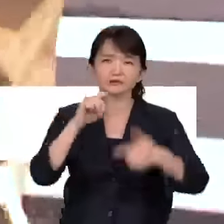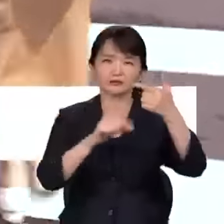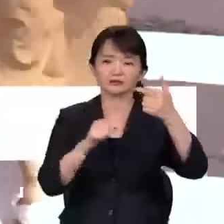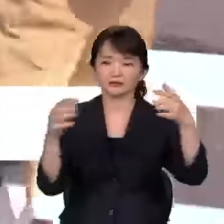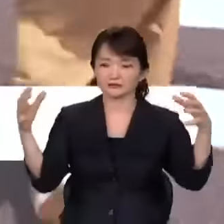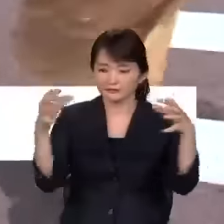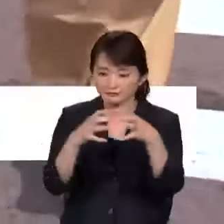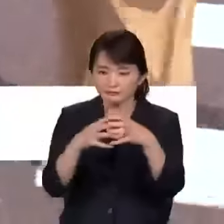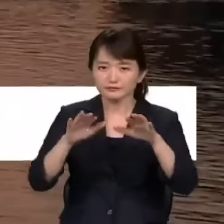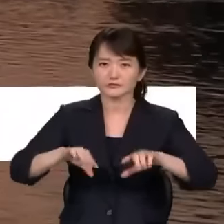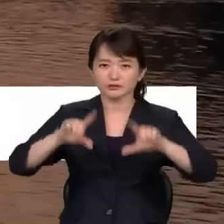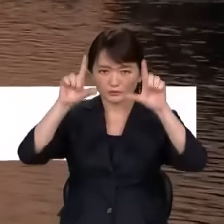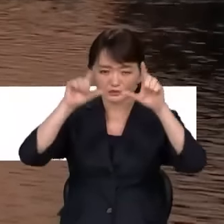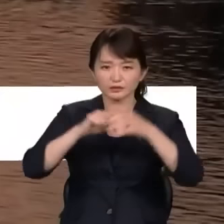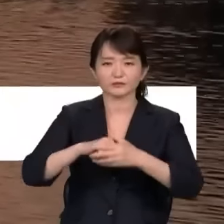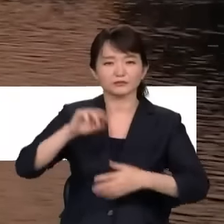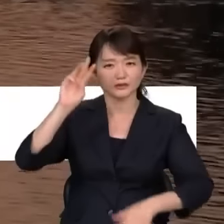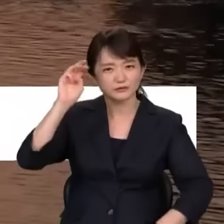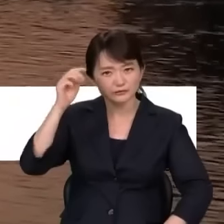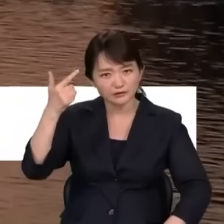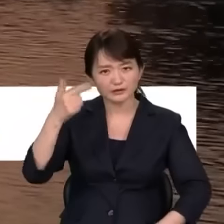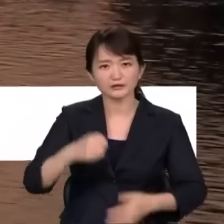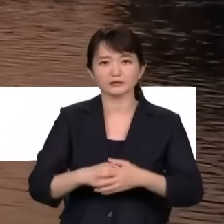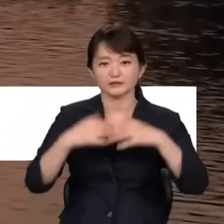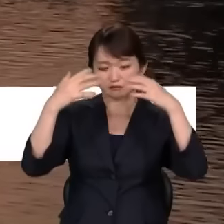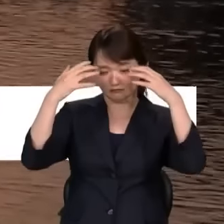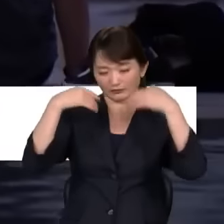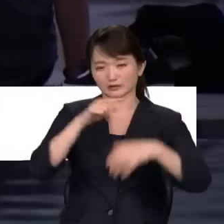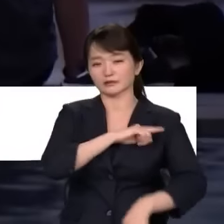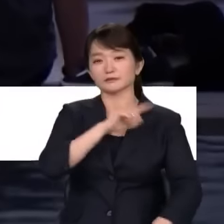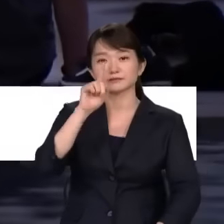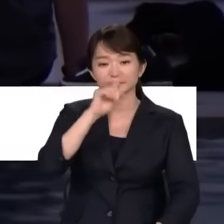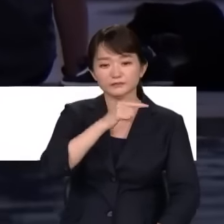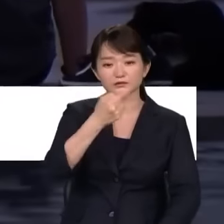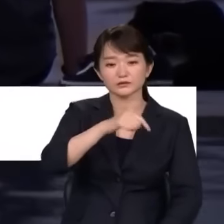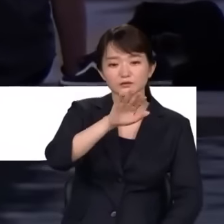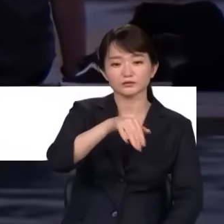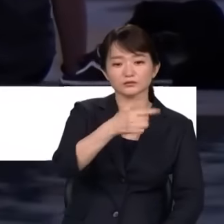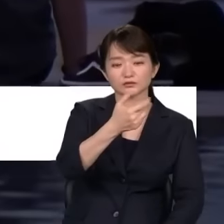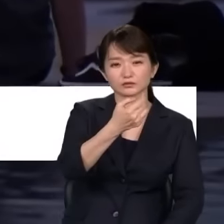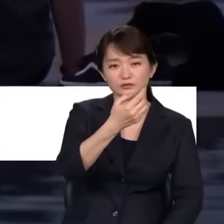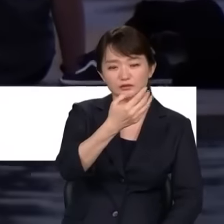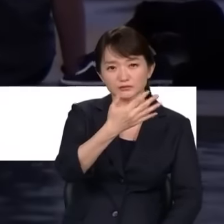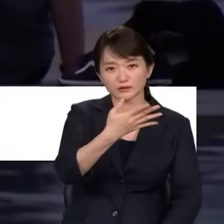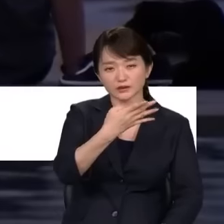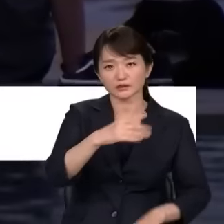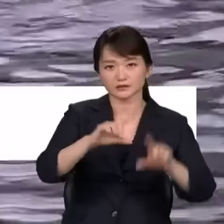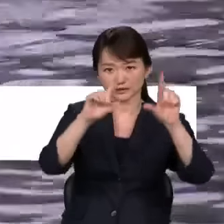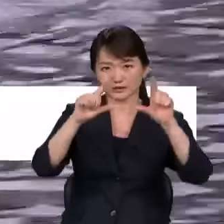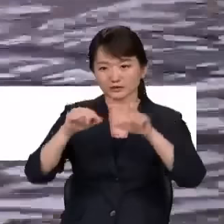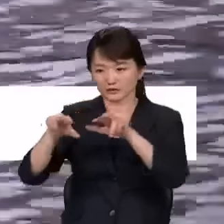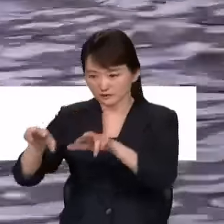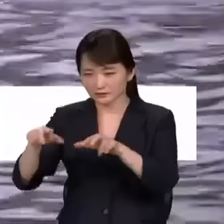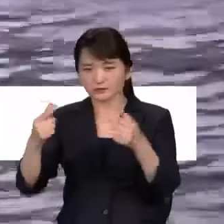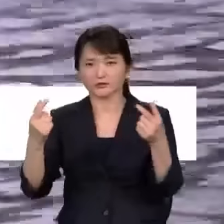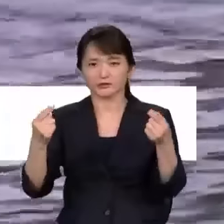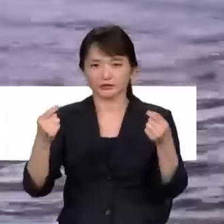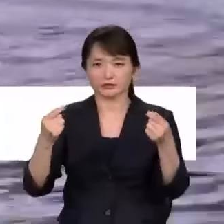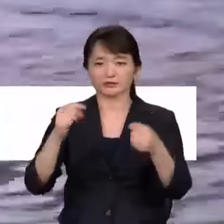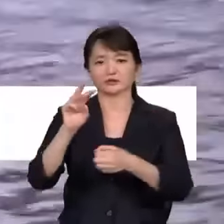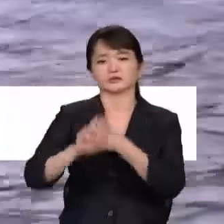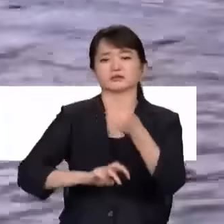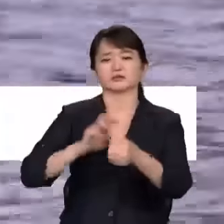올해만 36일입니다. 최악의 폭염으로 꼽히는 1994년 여름과 같은 기록을 쓰면서 30년 만에